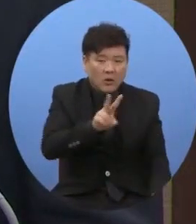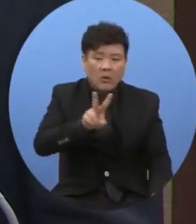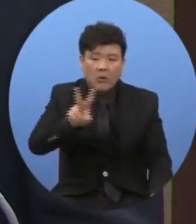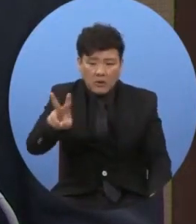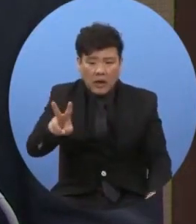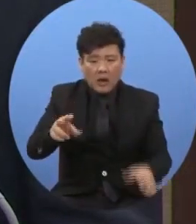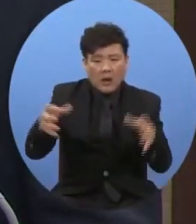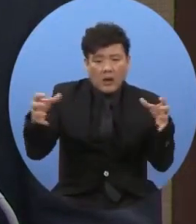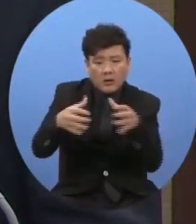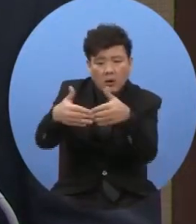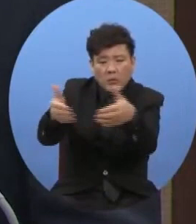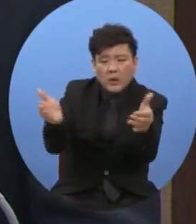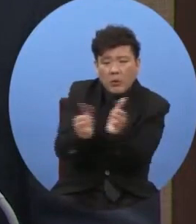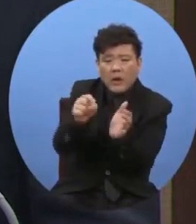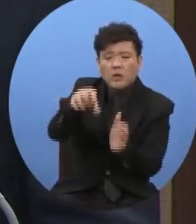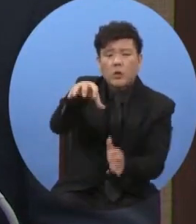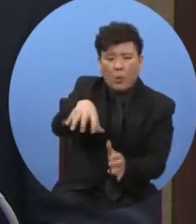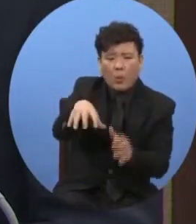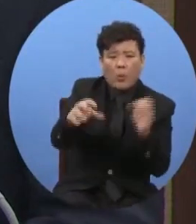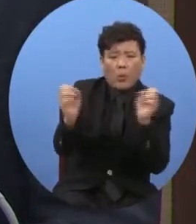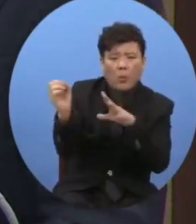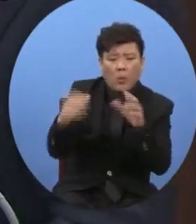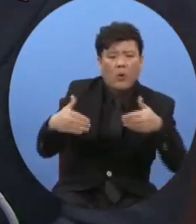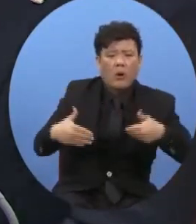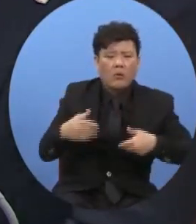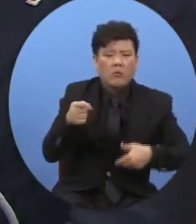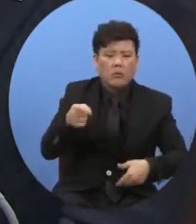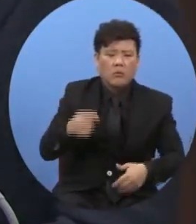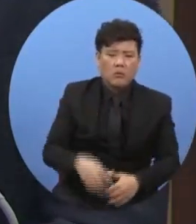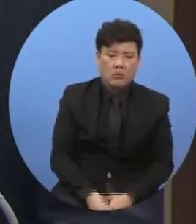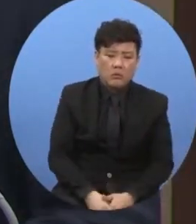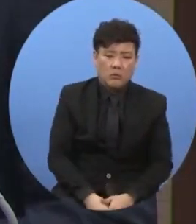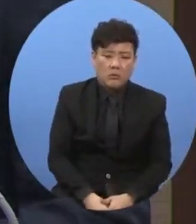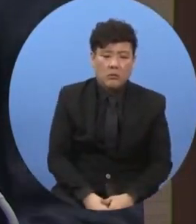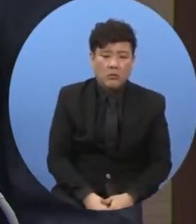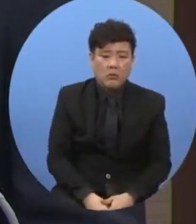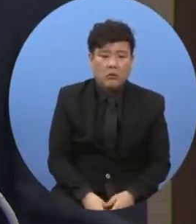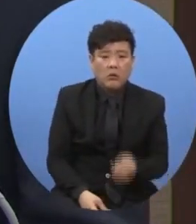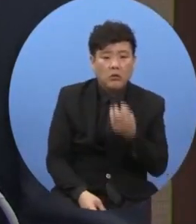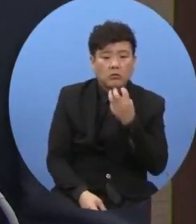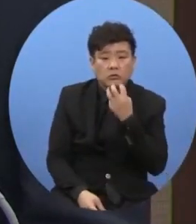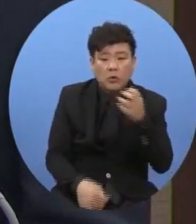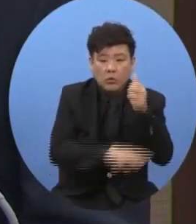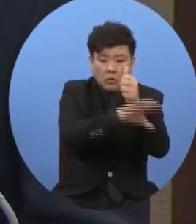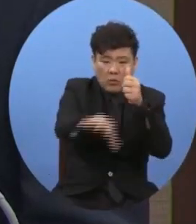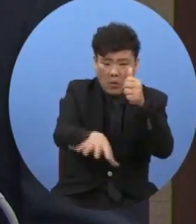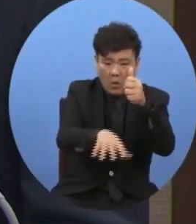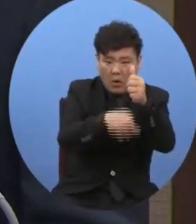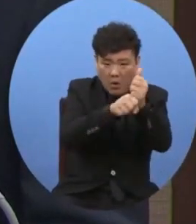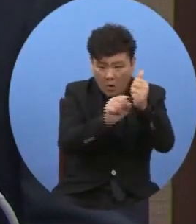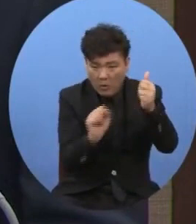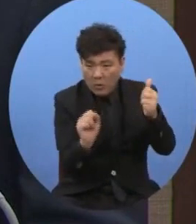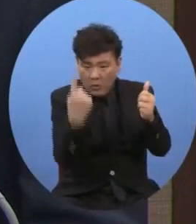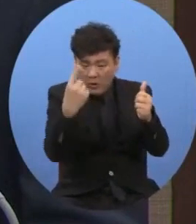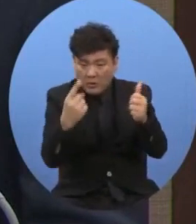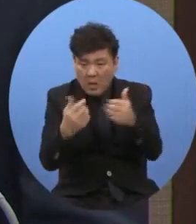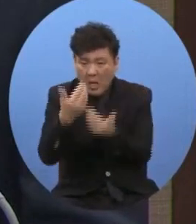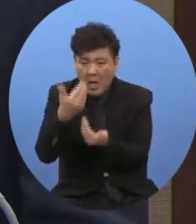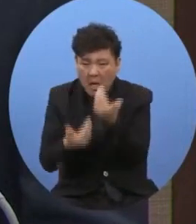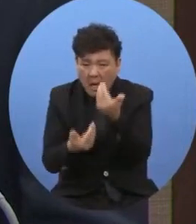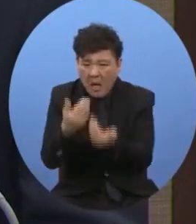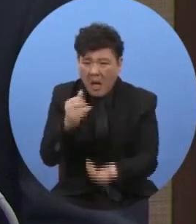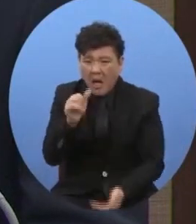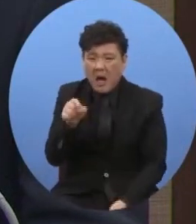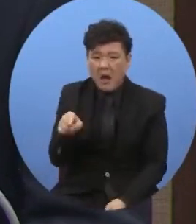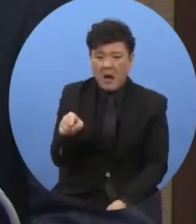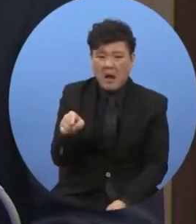이제 수준에서 계속 다루어져야 된다고 봐요. 그런데 이제 아까 말씀드린 조금 메가시티 문제로 이렇게 이제 갈등이 계속되고 되니까 그래서 좀 뭔가 잡음과